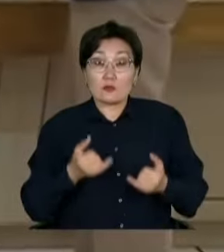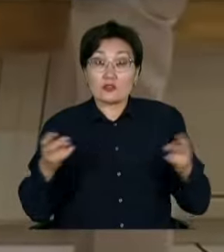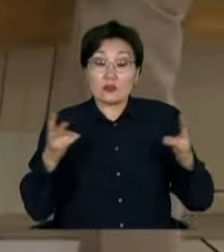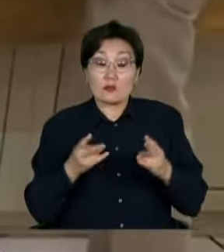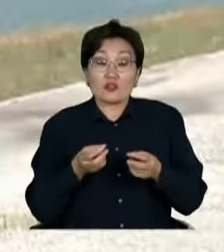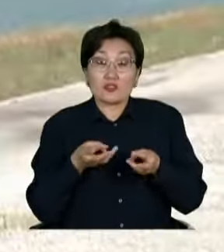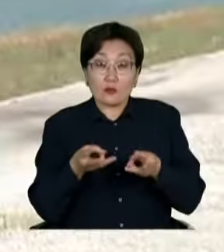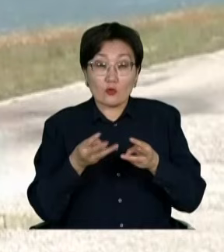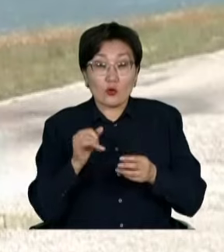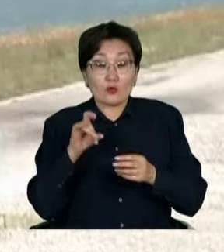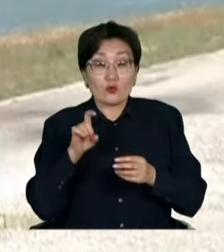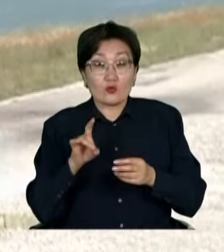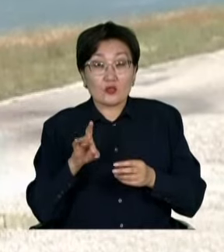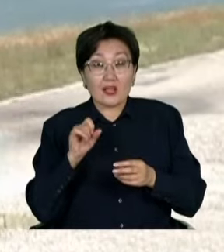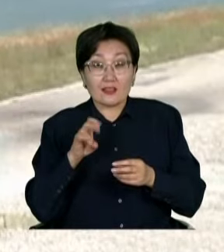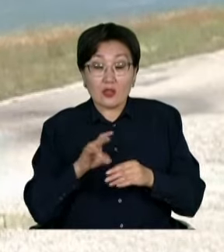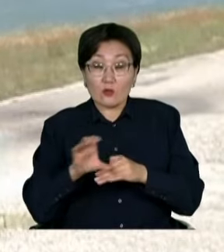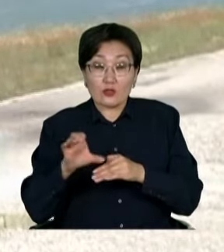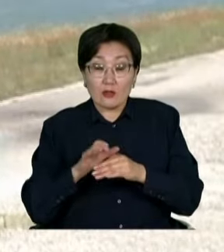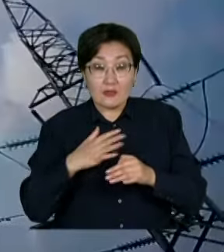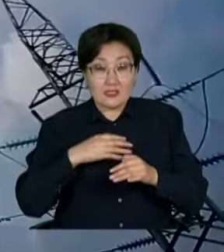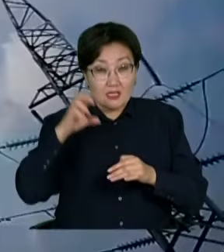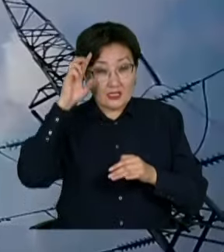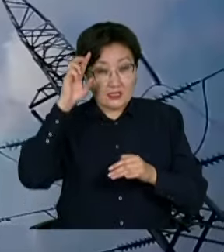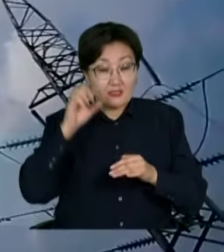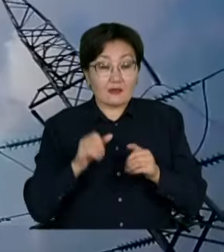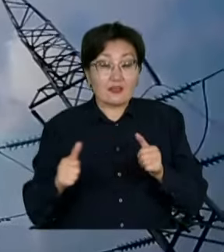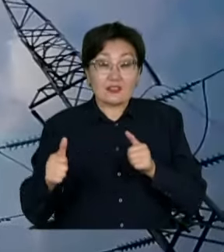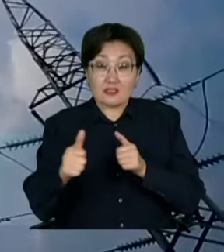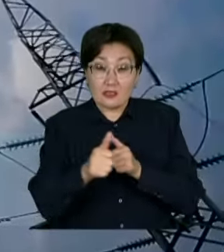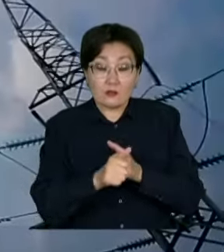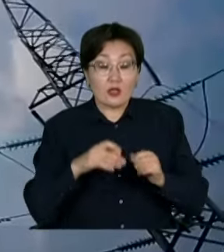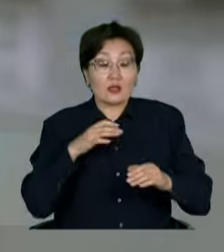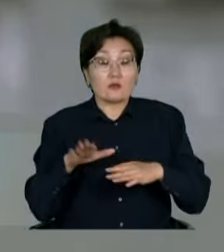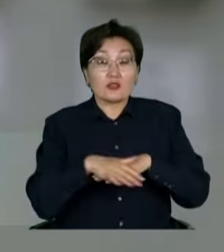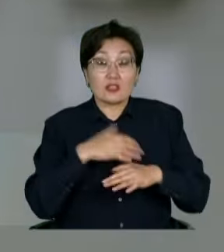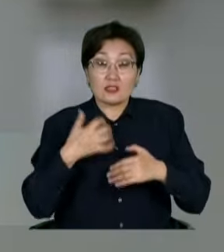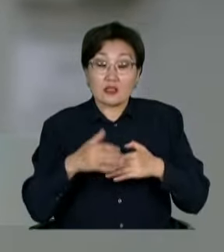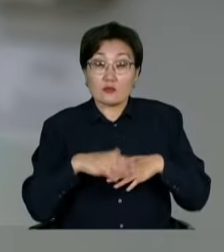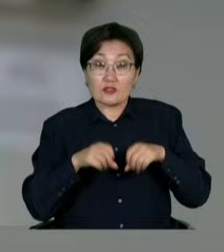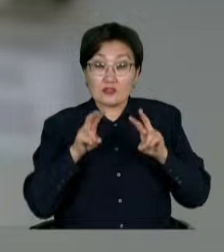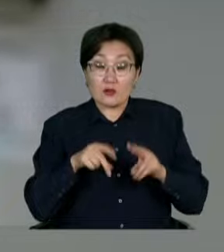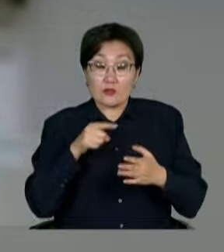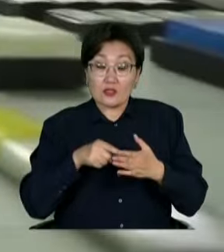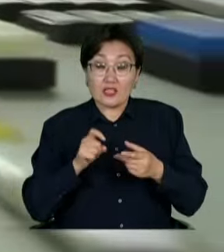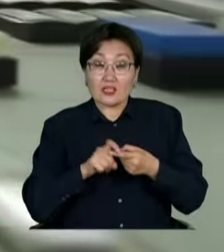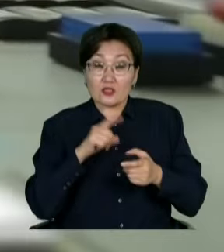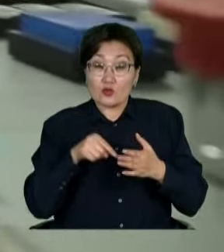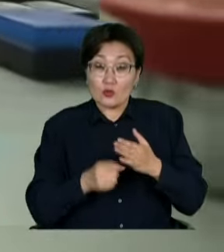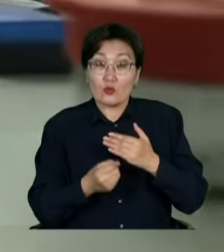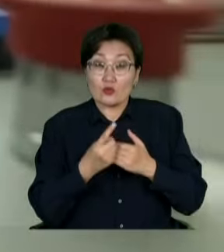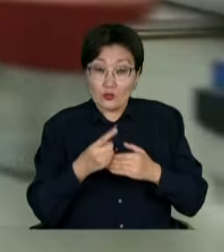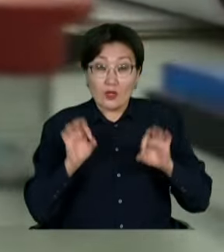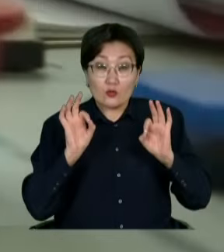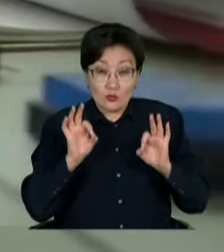отын, уранды өндіру бойынша біздің ел алдыңғы қатарда дейді мамандар. Сондай халық арасында кадр мәселесіне қатысты сұрақтың туындауды